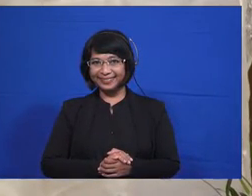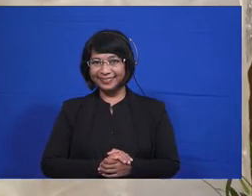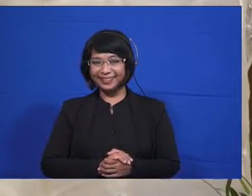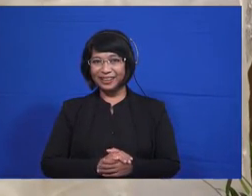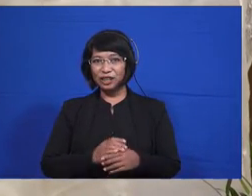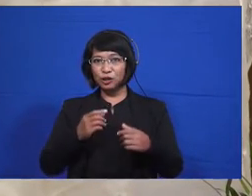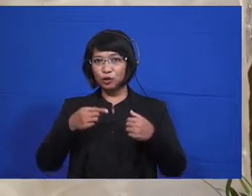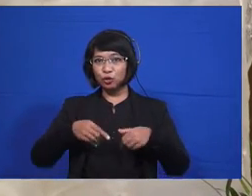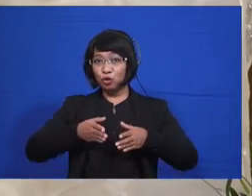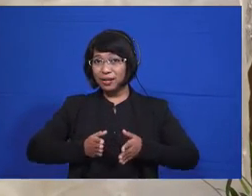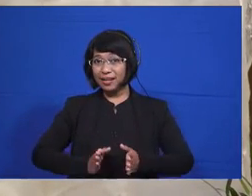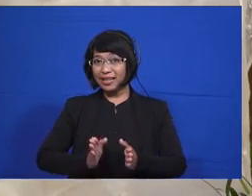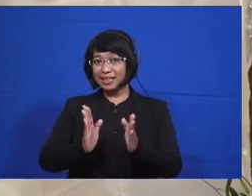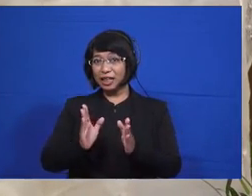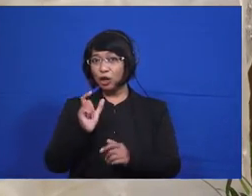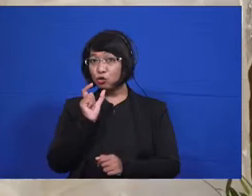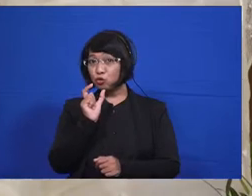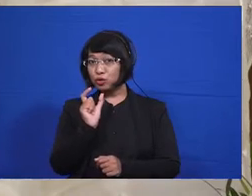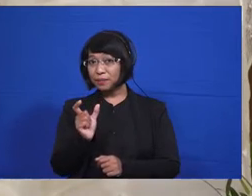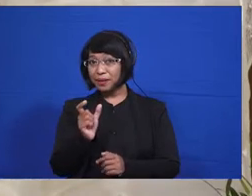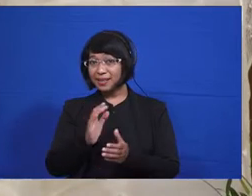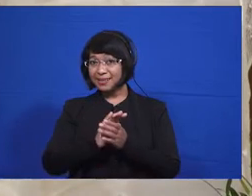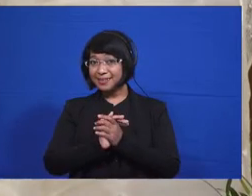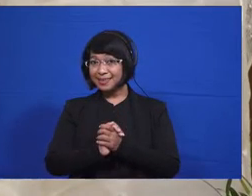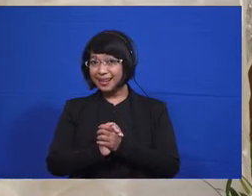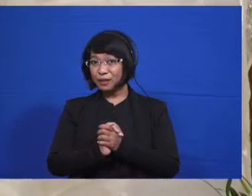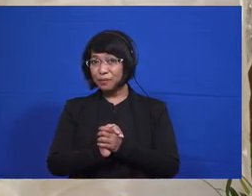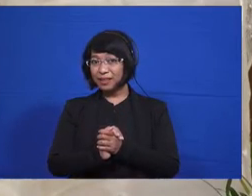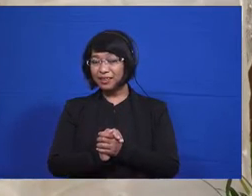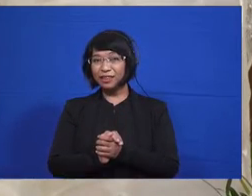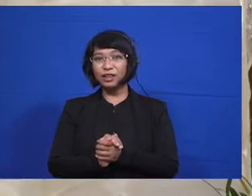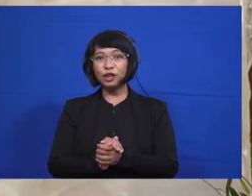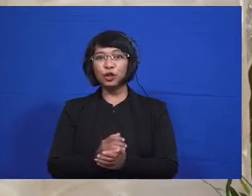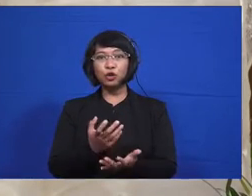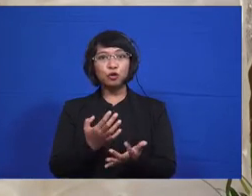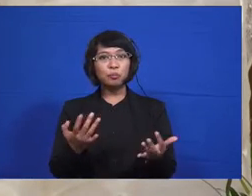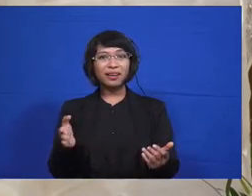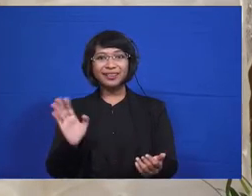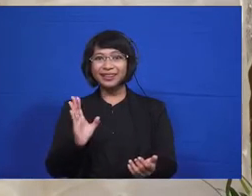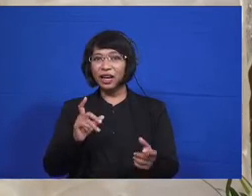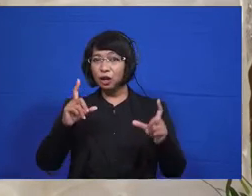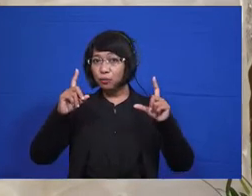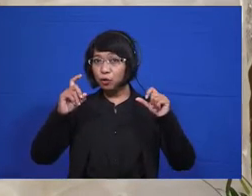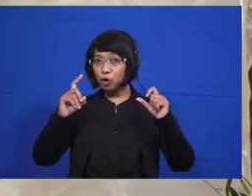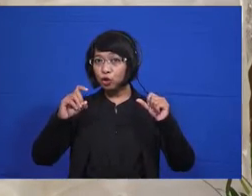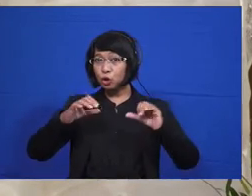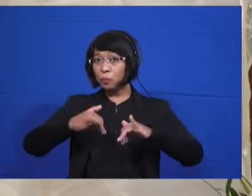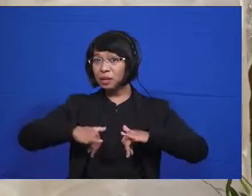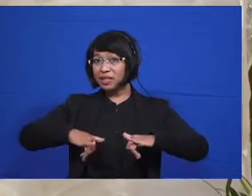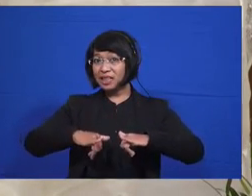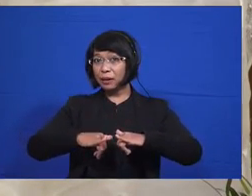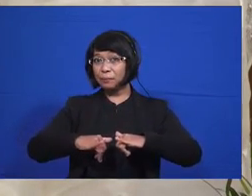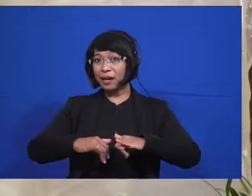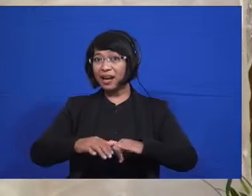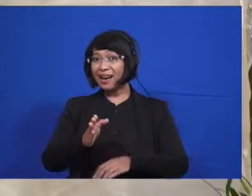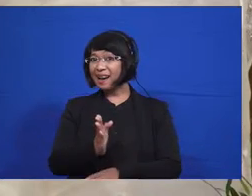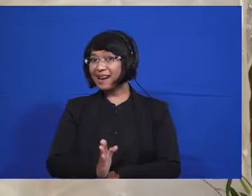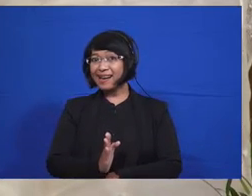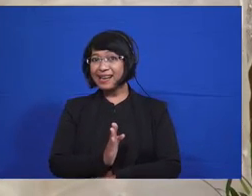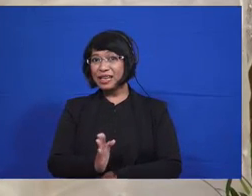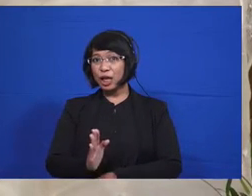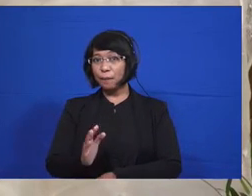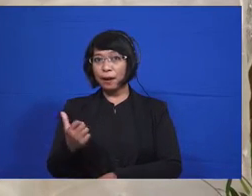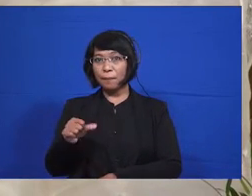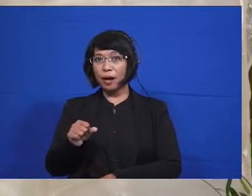Demi kelancaran pemberian ucapan selamat, umat tidak diperkenankan untuk mengambil foto bersama para imam baru